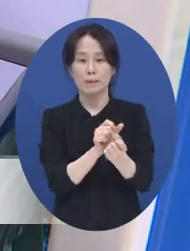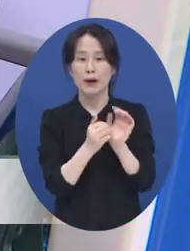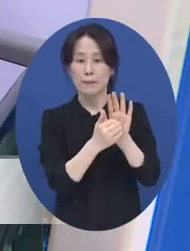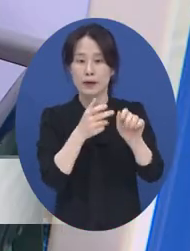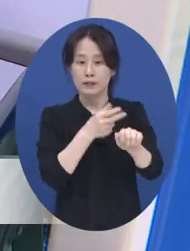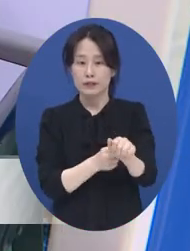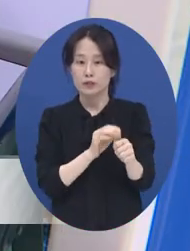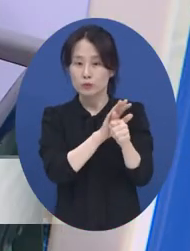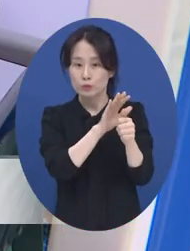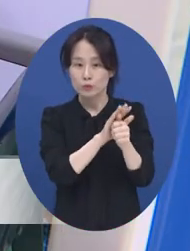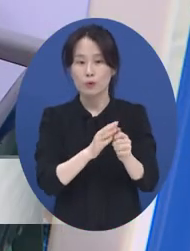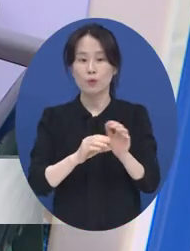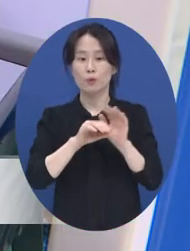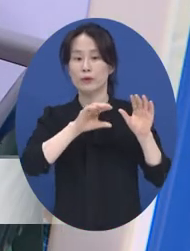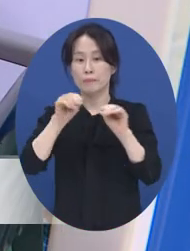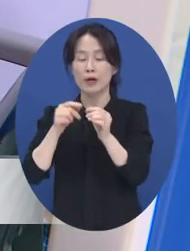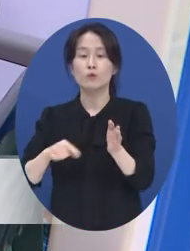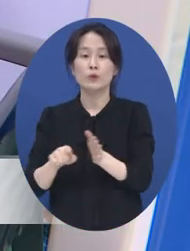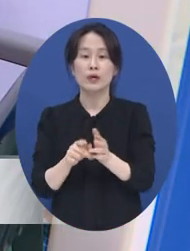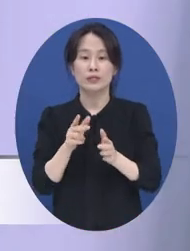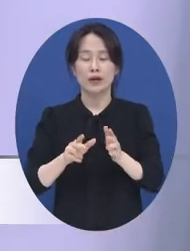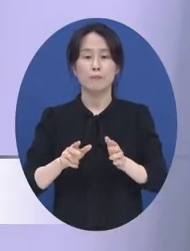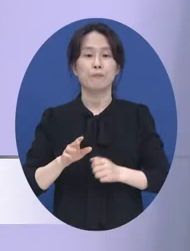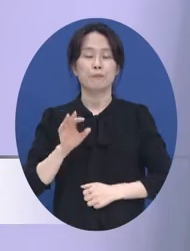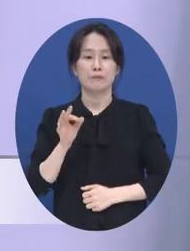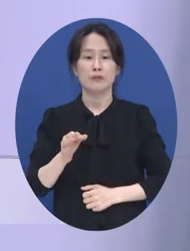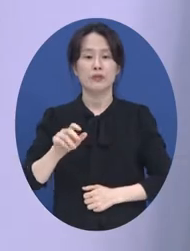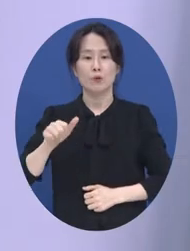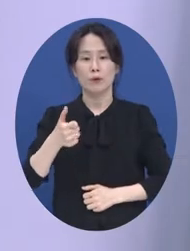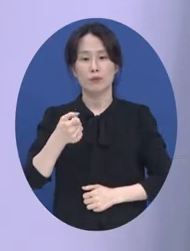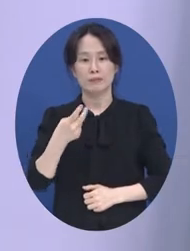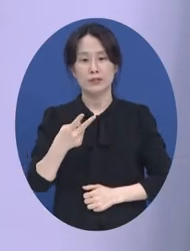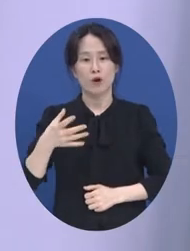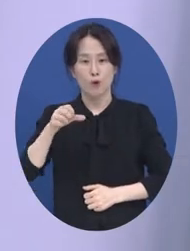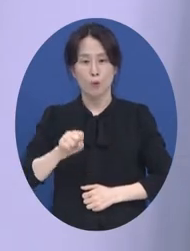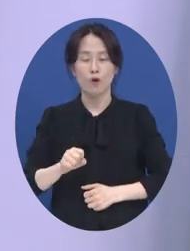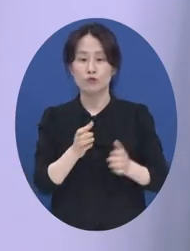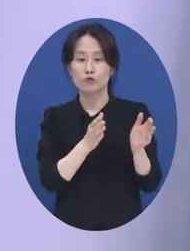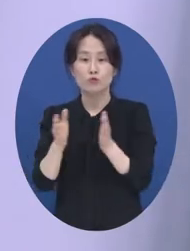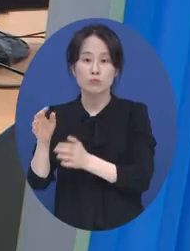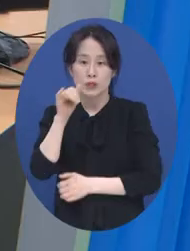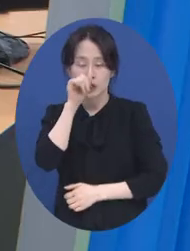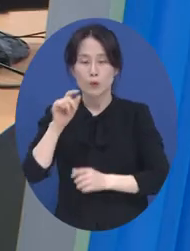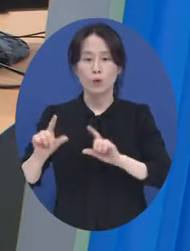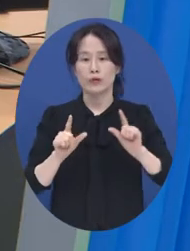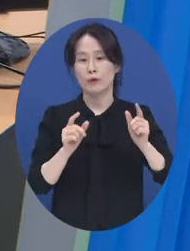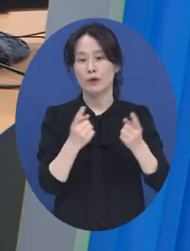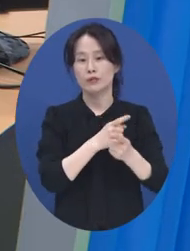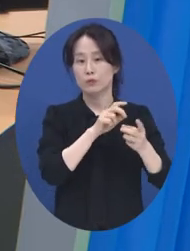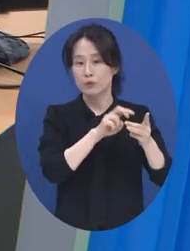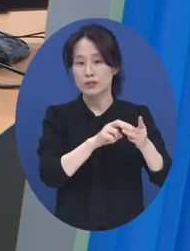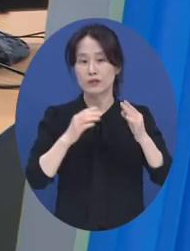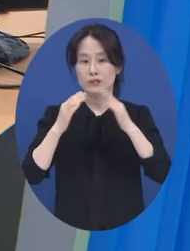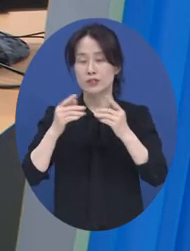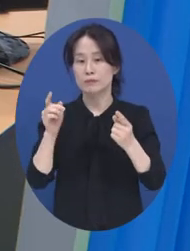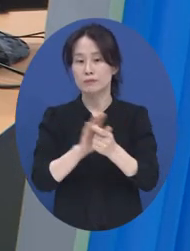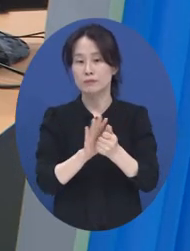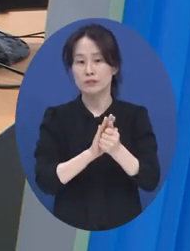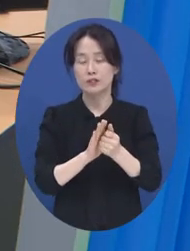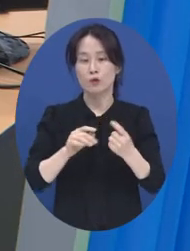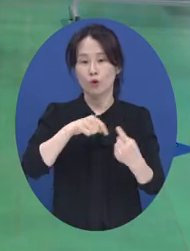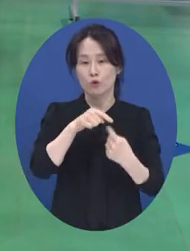동시에 백신 예방접종 지원 등 코로나19 종식을 위한 사업비 552억 원을 투입합니다. 생활치료센터와 홈케어